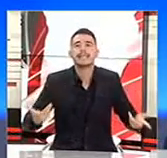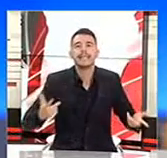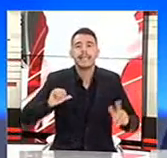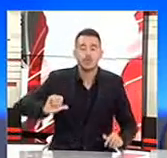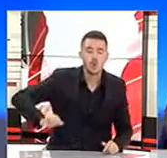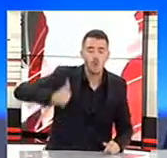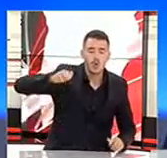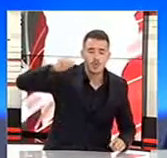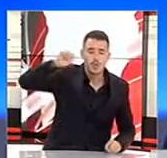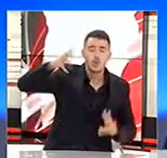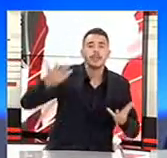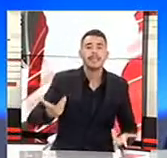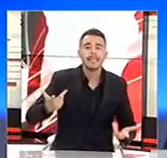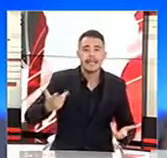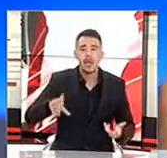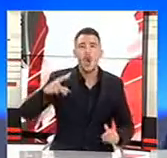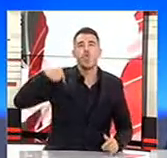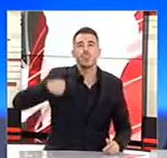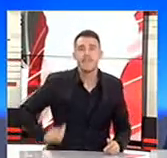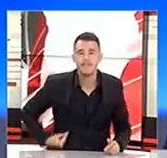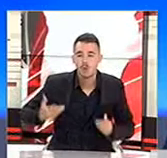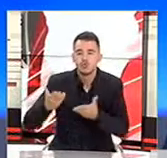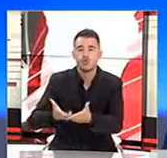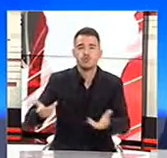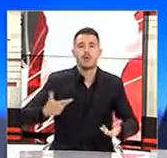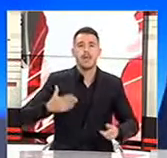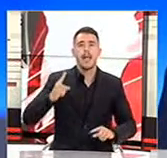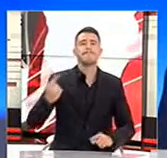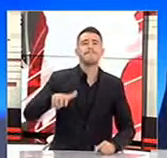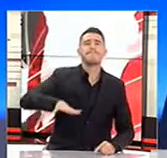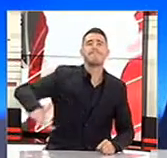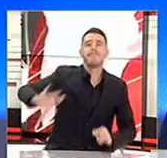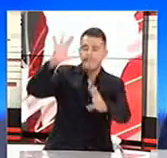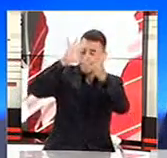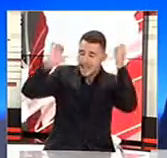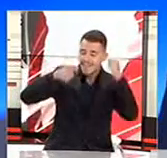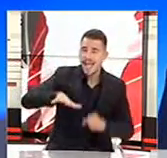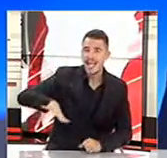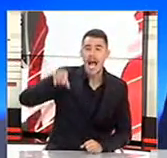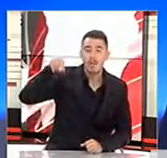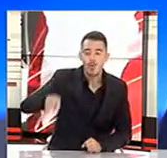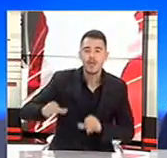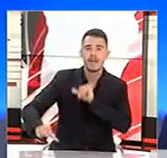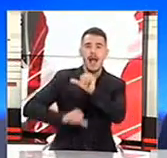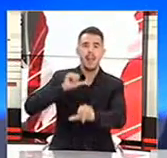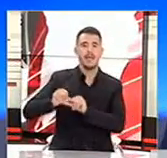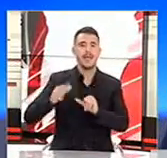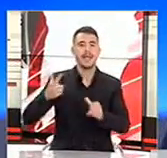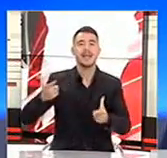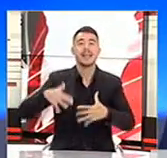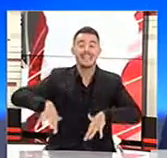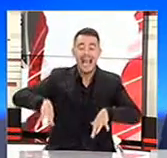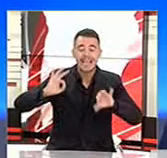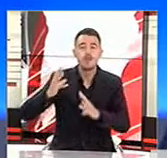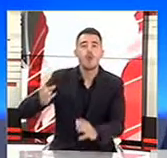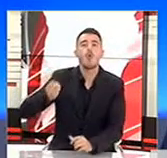η κοινότητα, ο Δήμος, η περιφέρεια, δεν θα υπάρξει ποτέ κουλτούρα συνεννόησης